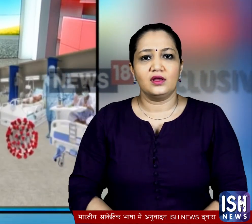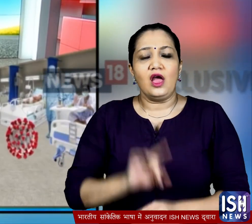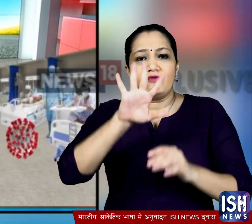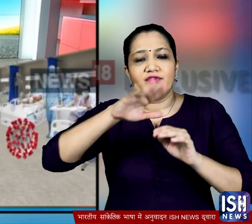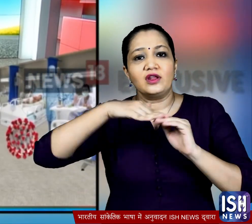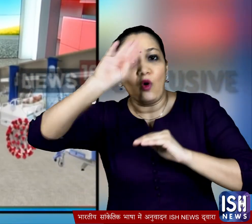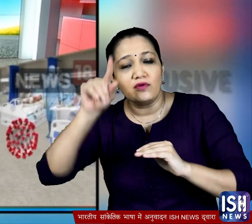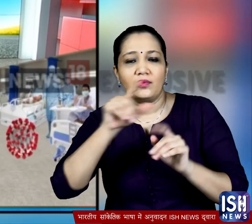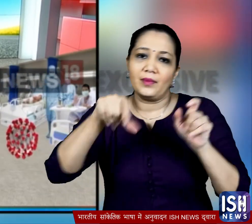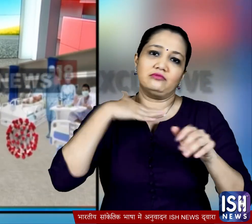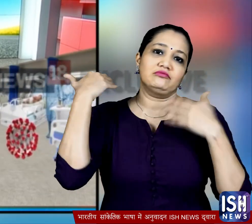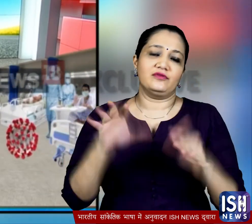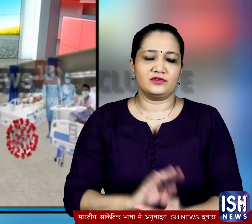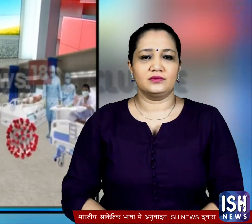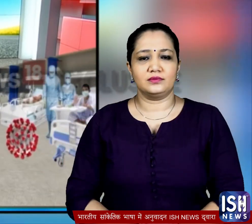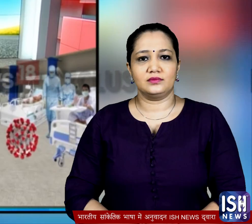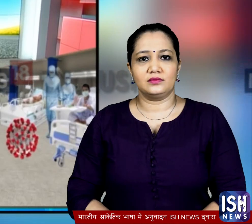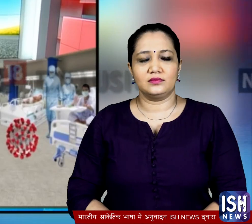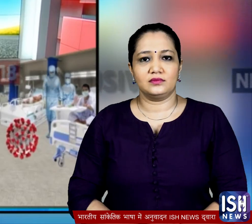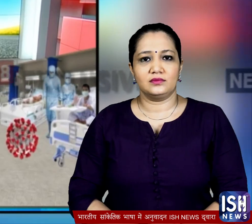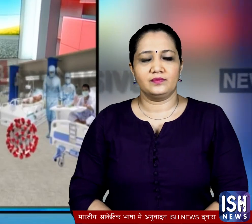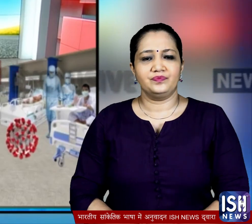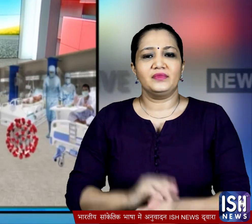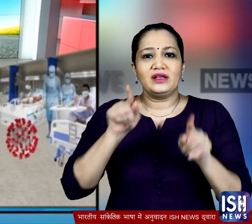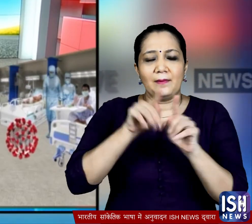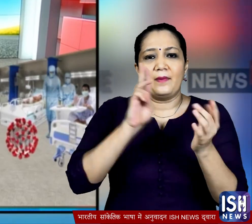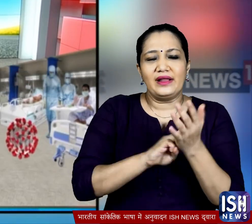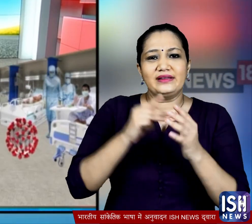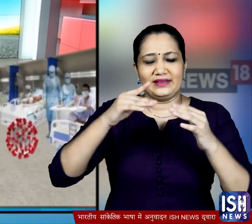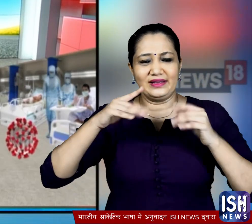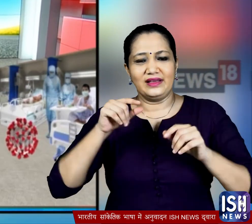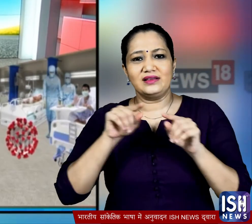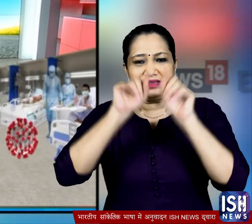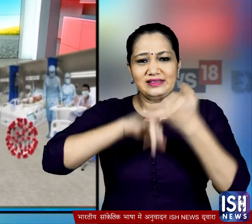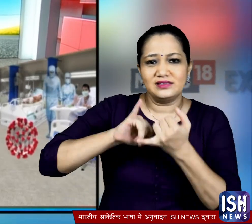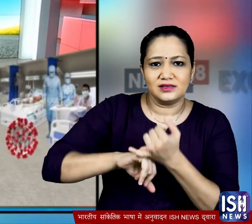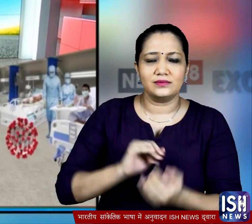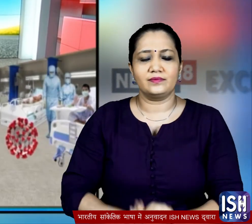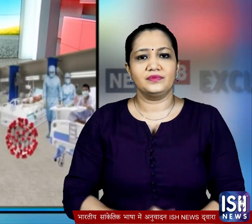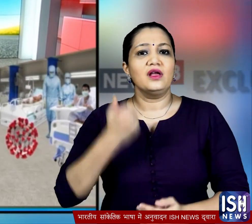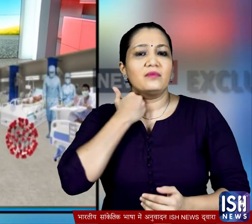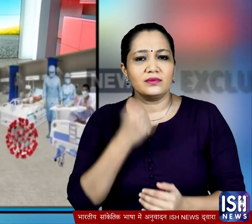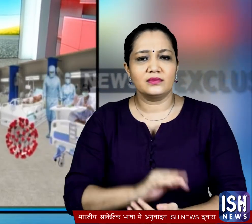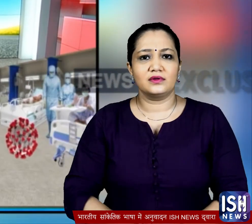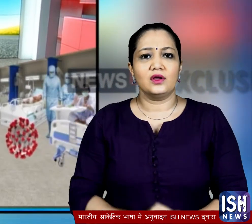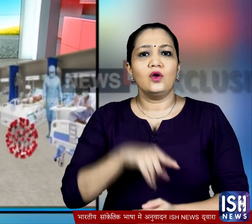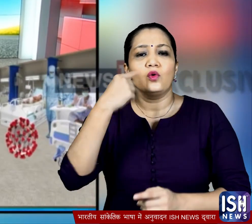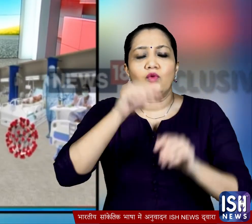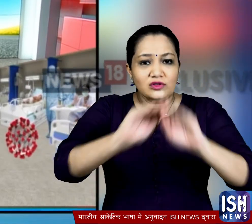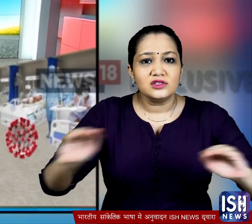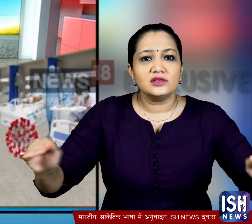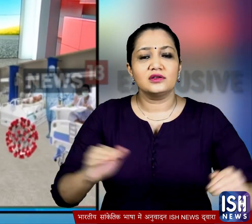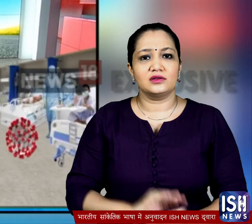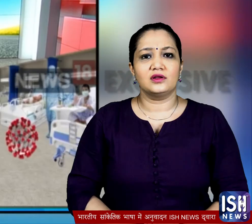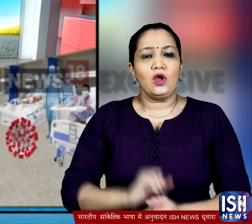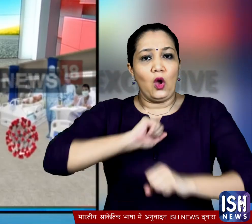से ज्यादा बच्चे इस बीमारी से जान गंवा चुके। मल्टी सिस्टम इन्फ्लेमेटरी सिंड्रोम इन चिल्ड्रन नाम की यह बीमारी उन